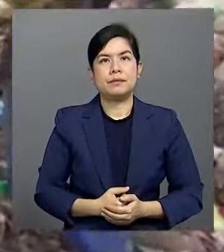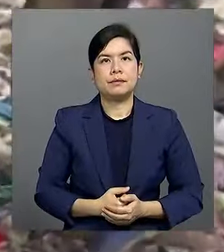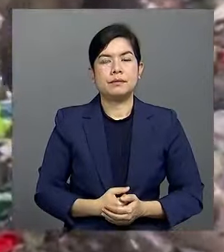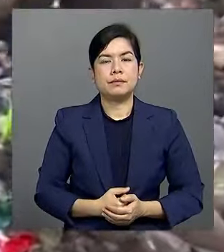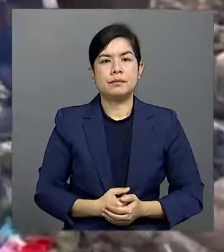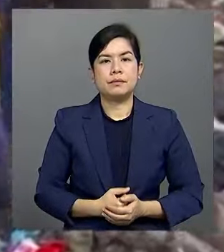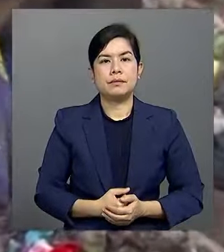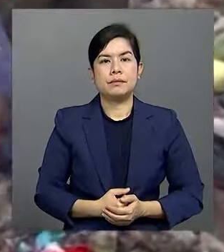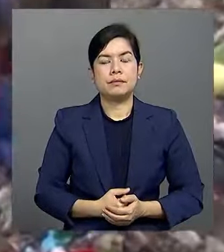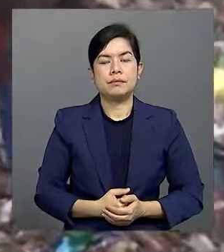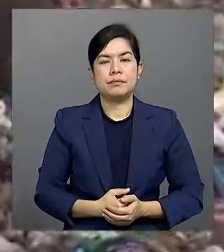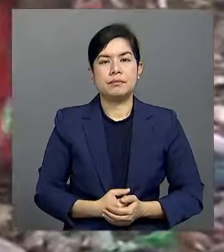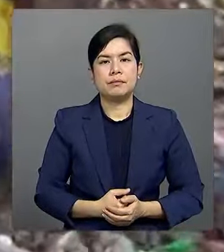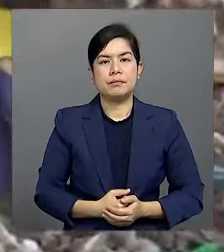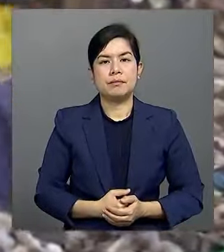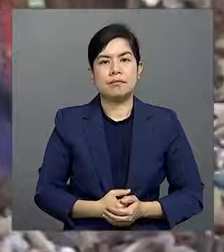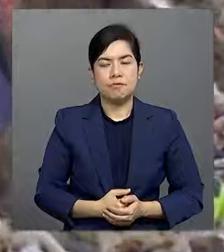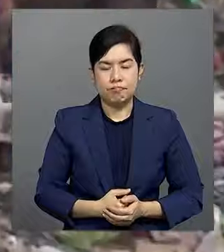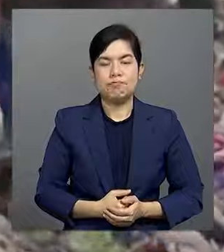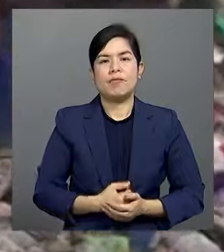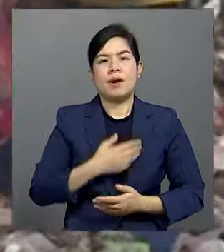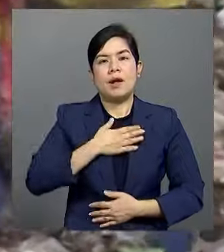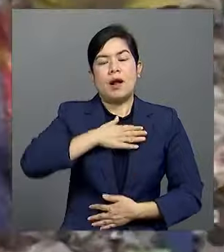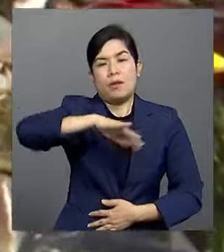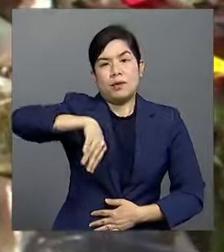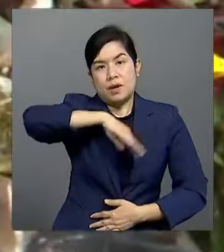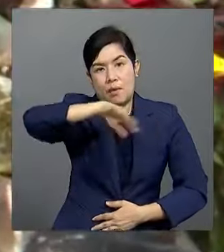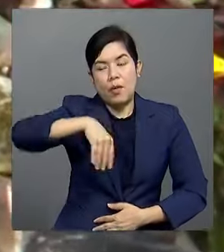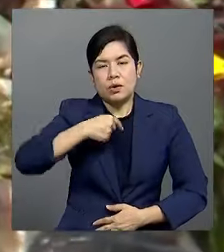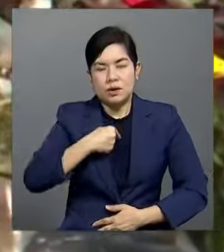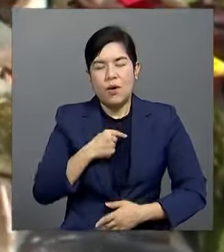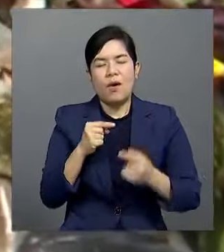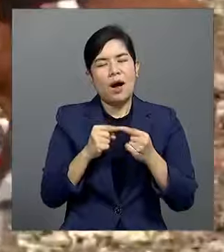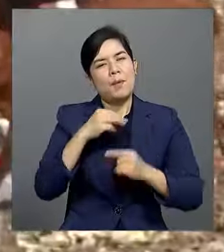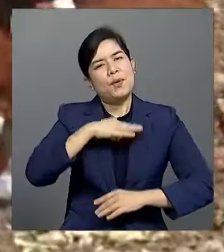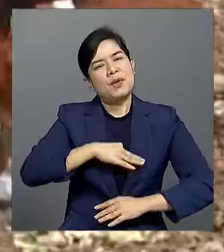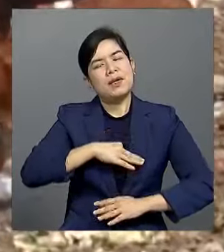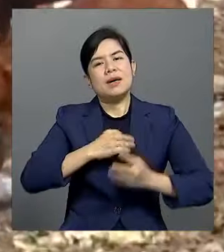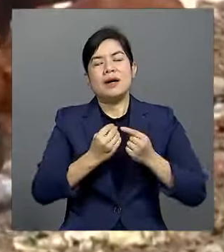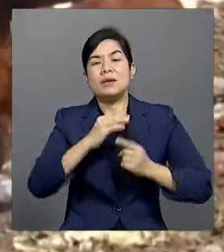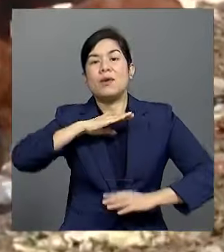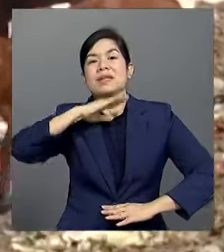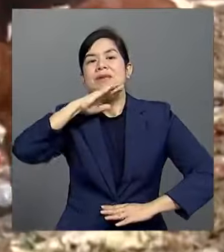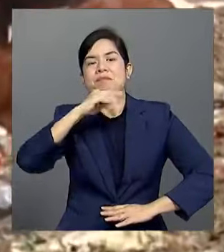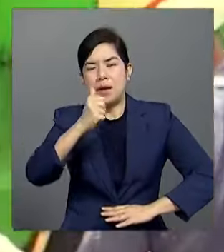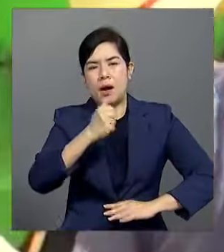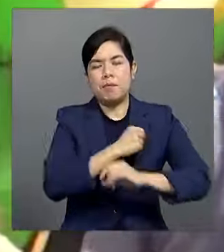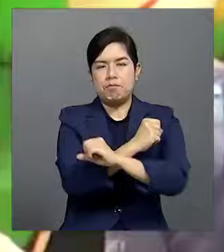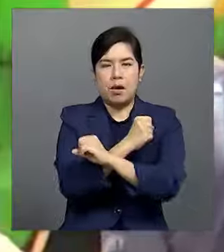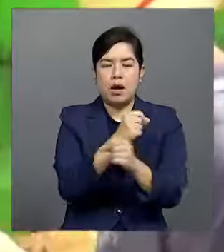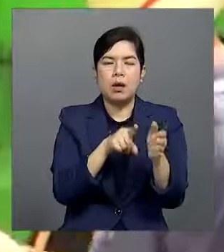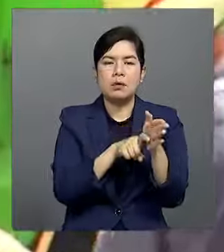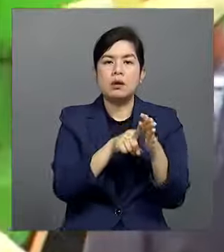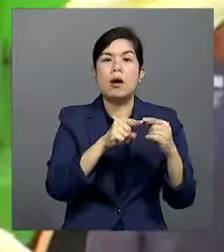ในที่สุดแล้วเราสามารถอิ่มท้องและรับมือกับโควิด-19 ได้โดยไม่กระทบกับสิ่งแวด